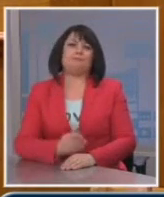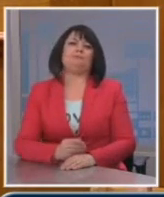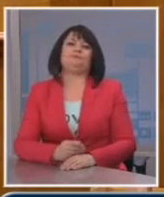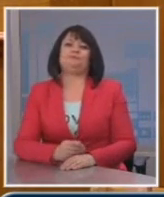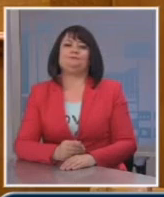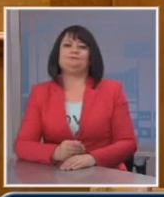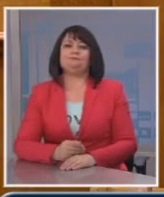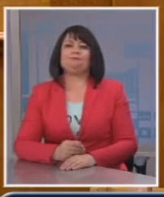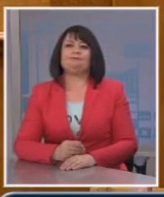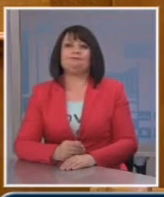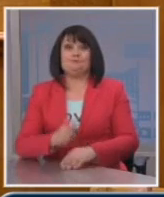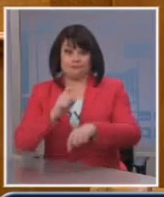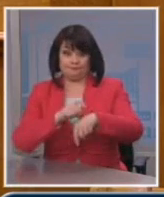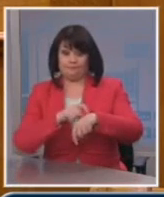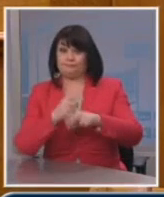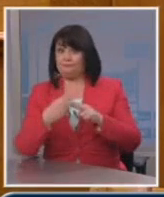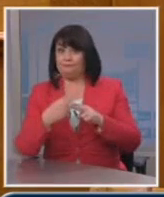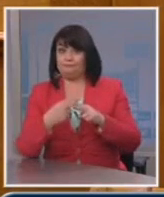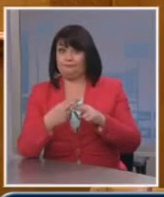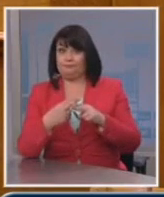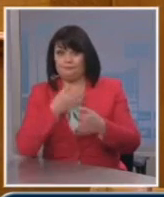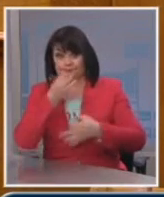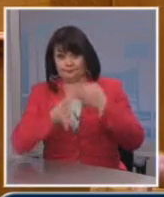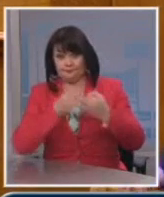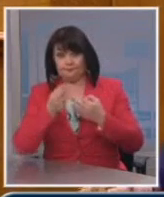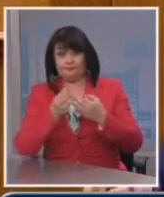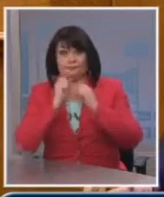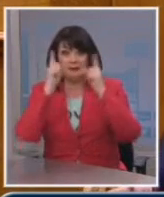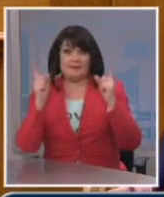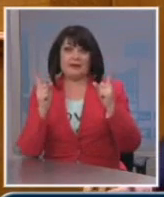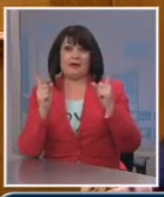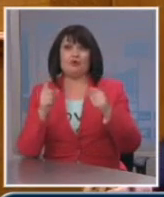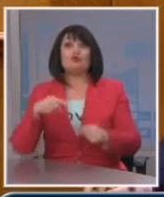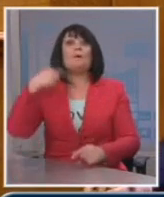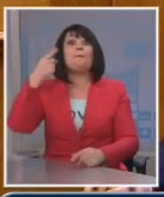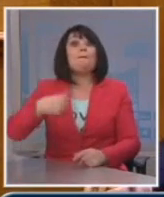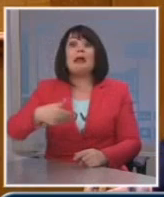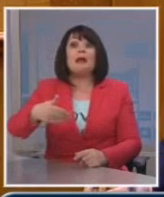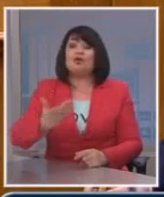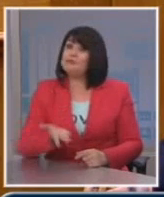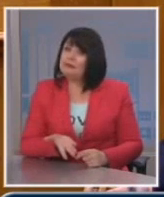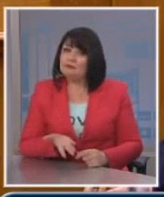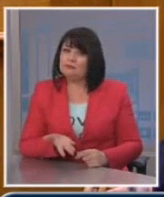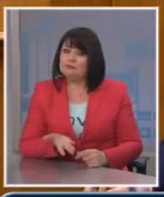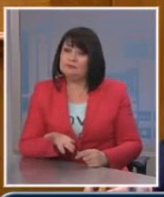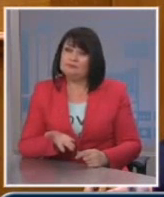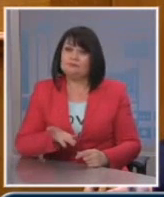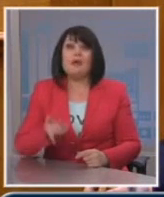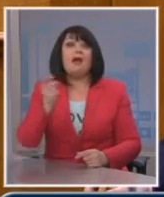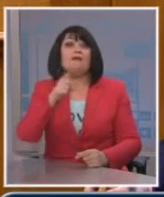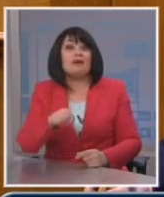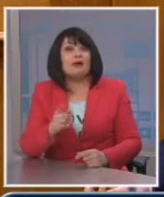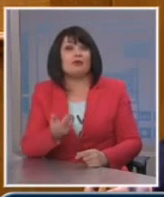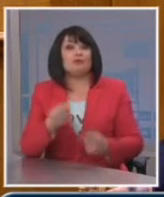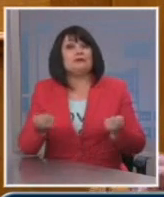Γιατί έχει, νομίζω, έρθει η ώρα να μιλήσουμε επιτέλους και για την επόμενη μέρα. Να μιλήσουμε για το τι